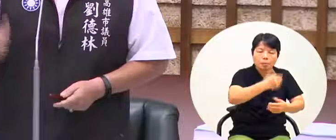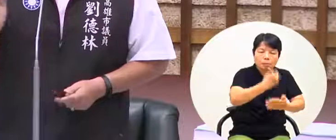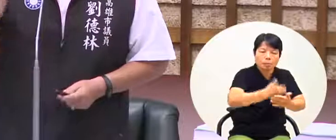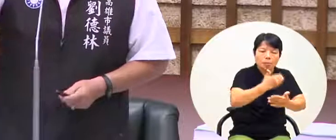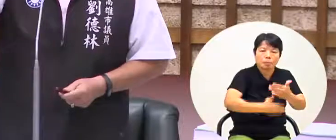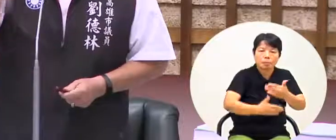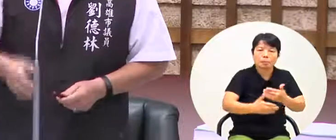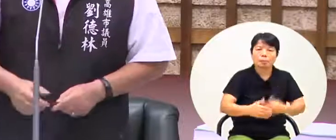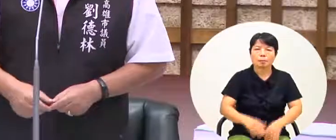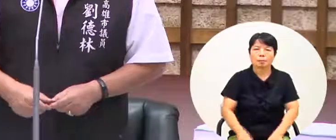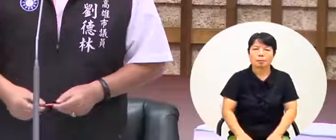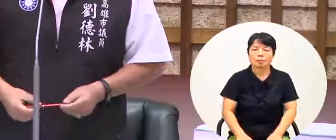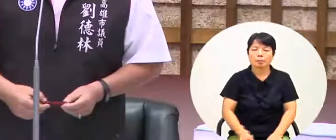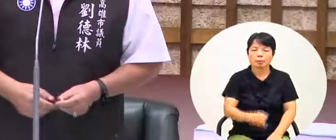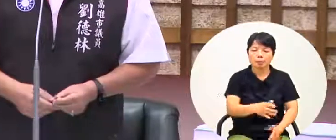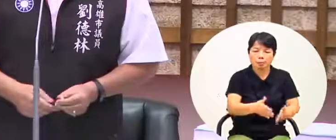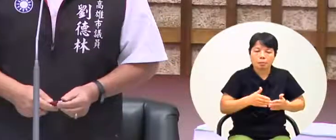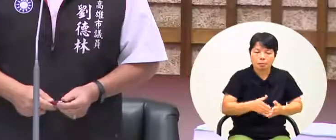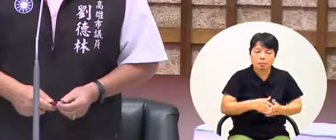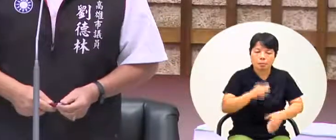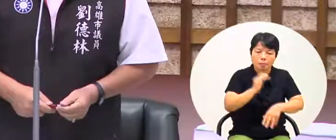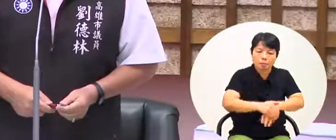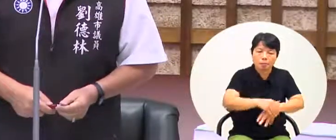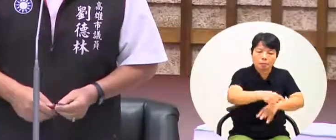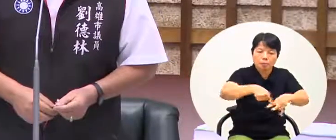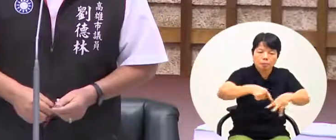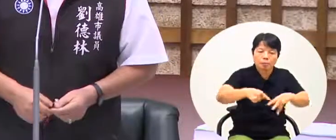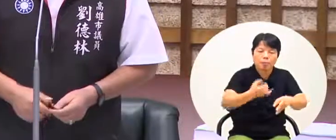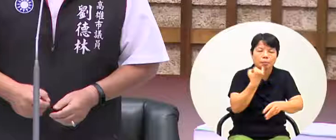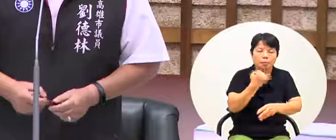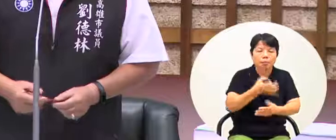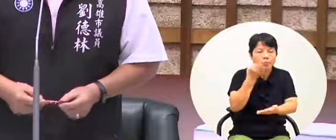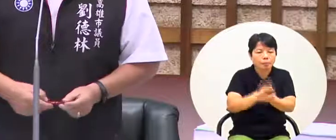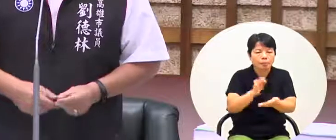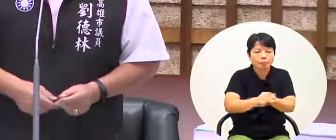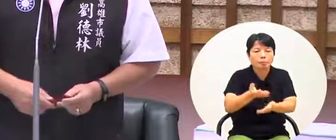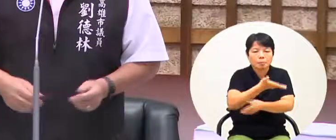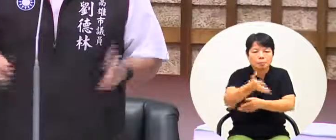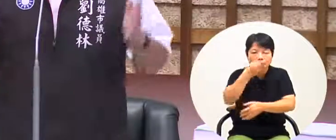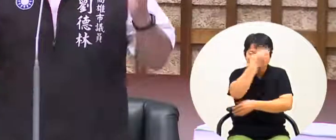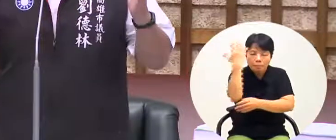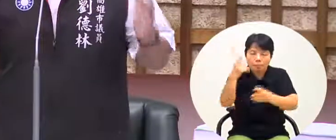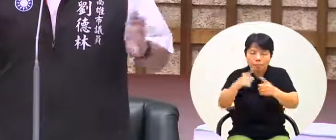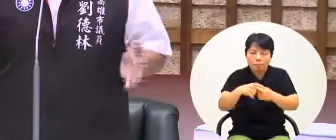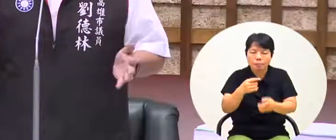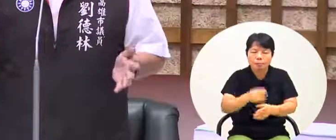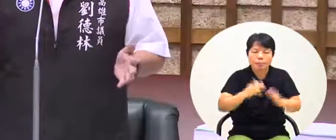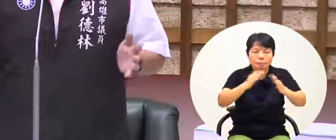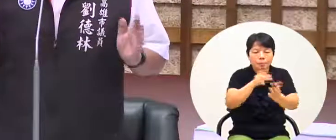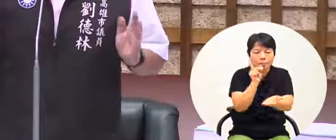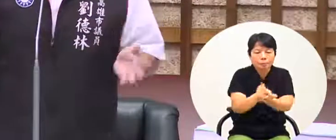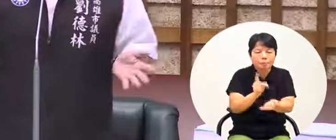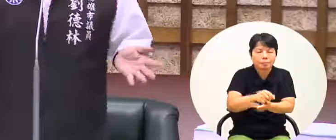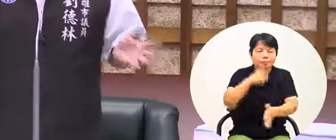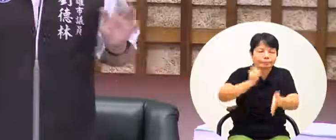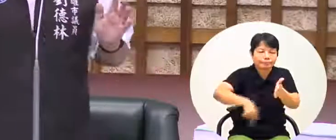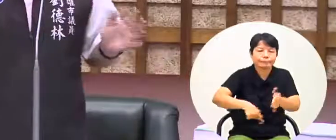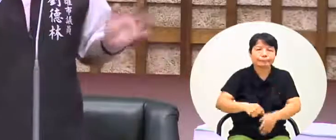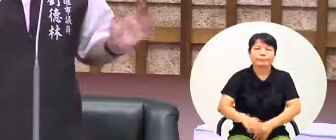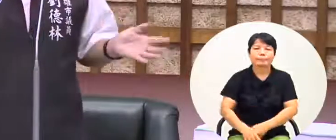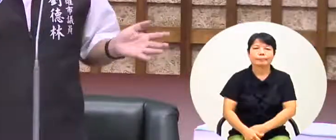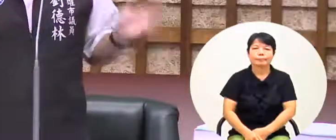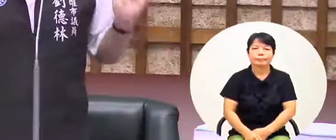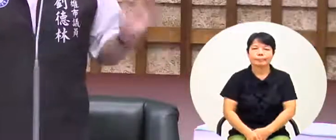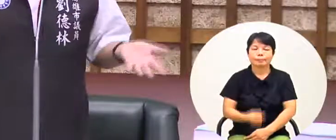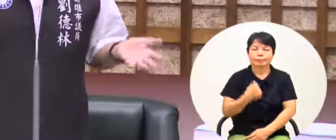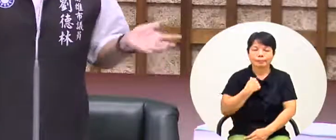成本，来让年轻人能够在这上面能够购买得起啊、哦。这部分我也了解，我们城这个